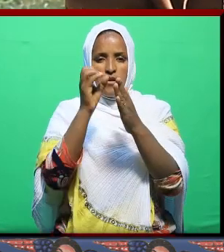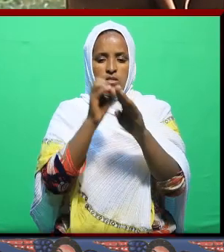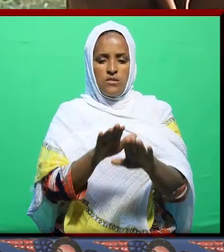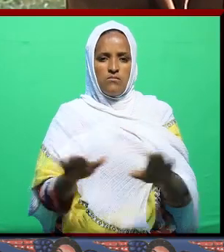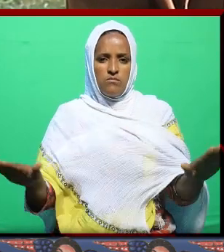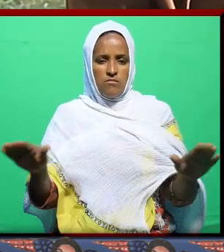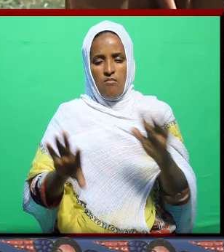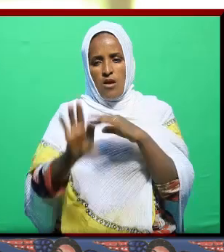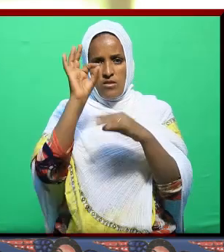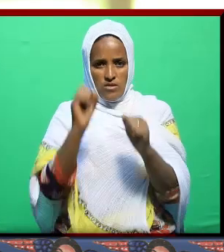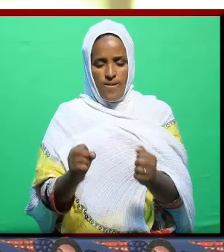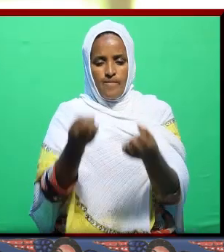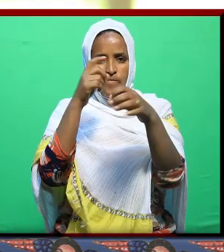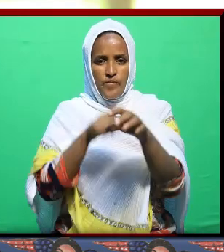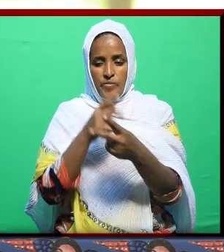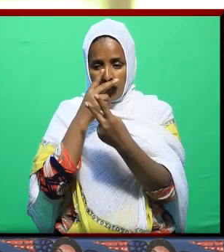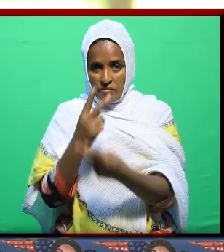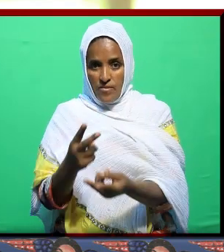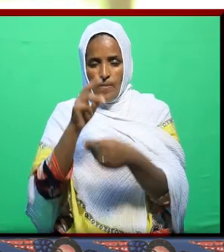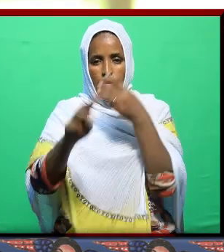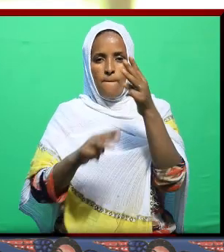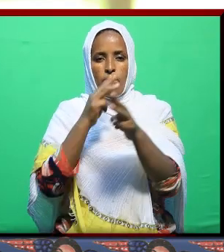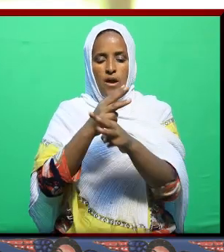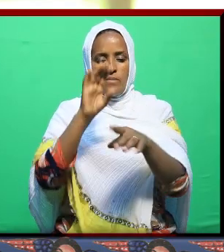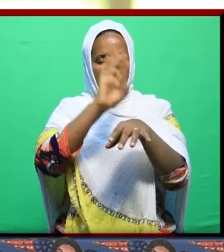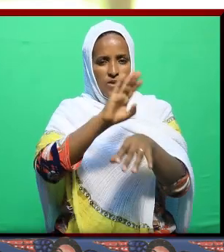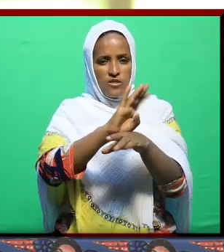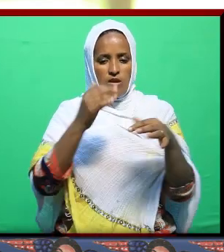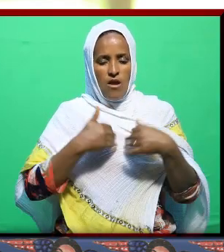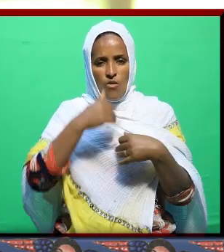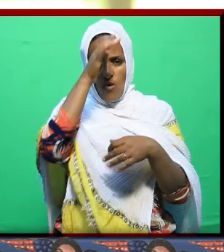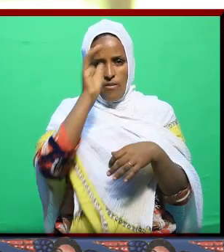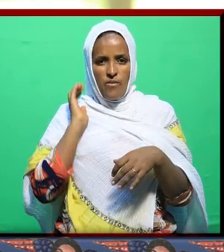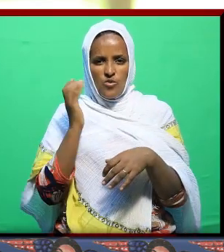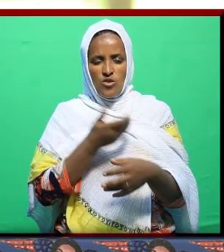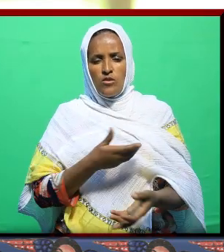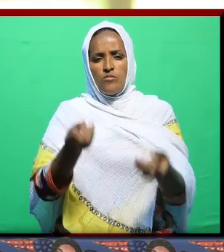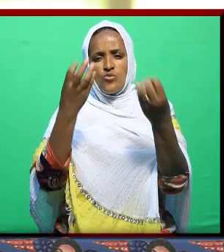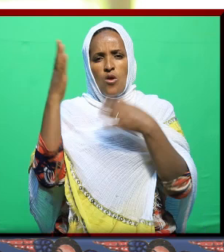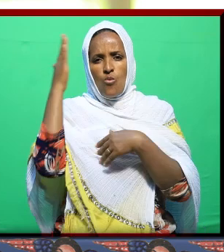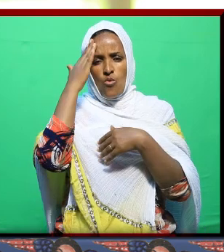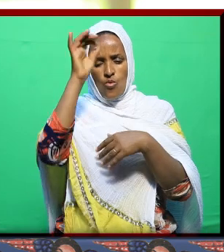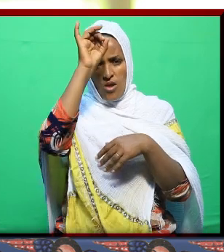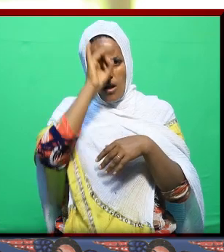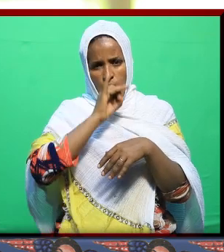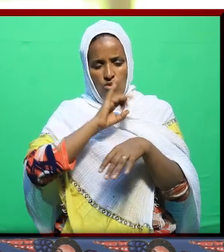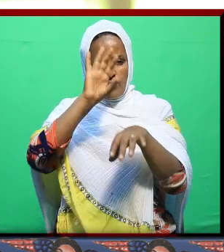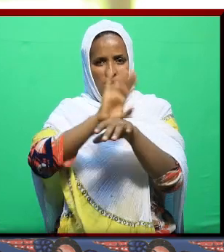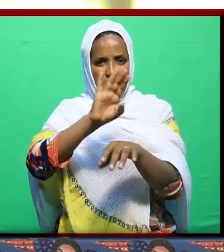ጽማዊነትን እናገኛለን። ብዙን ጊዜ አይታችሁ እንደሆነ በዓለም ይሁን በቤተክርስቲያን ያለው አባቶቻችን ብዙ ያውቁ